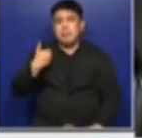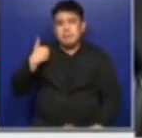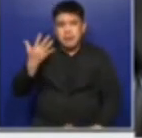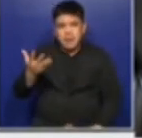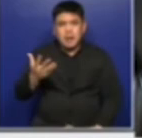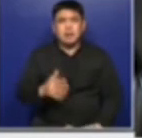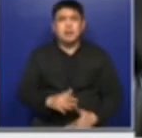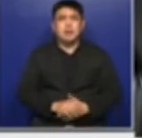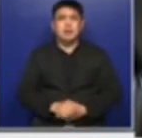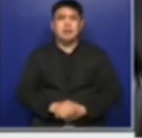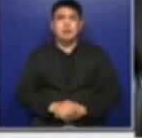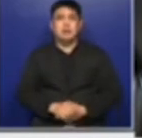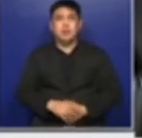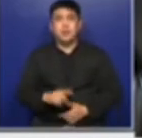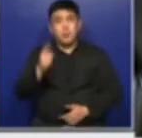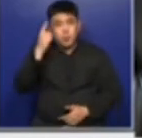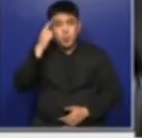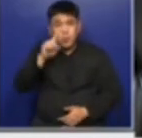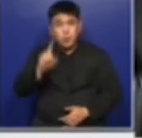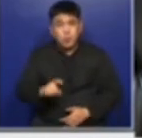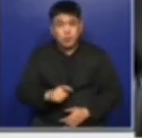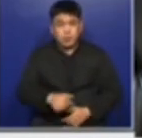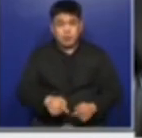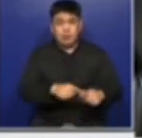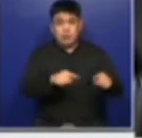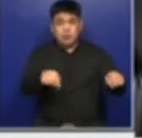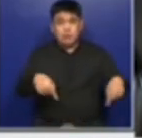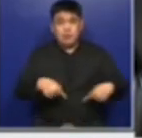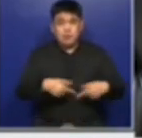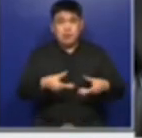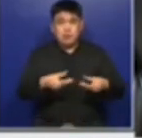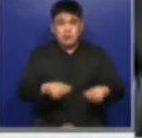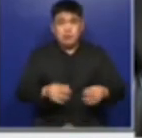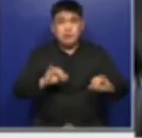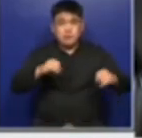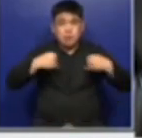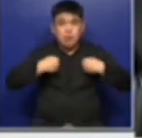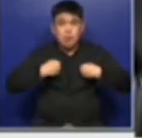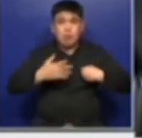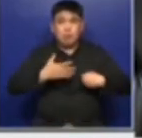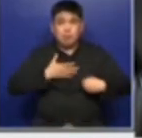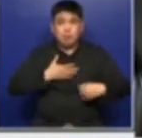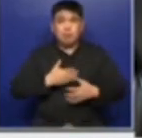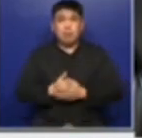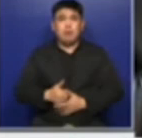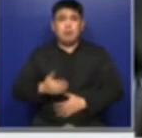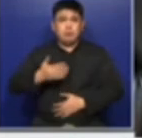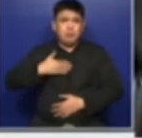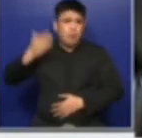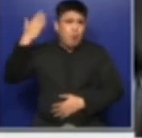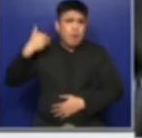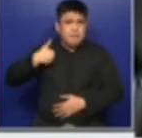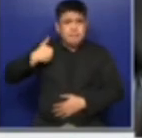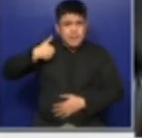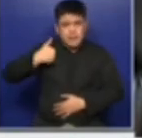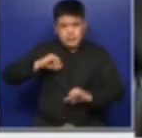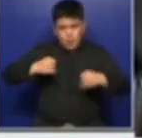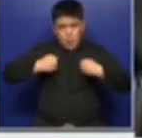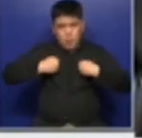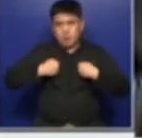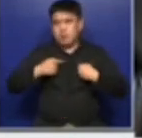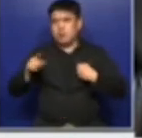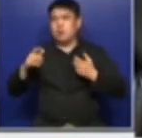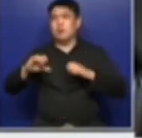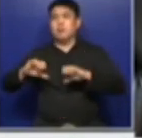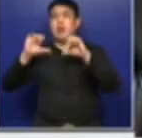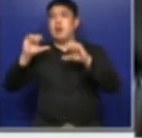ที่ดินที่เคยมีออกเอกสารสิทธิ์ในการครอบครองอยู่ๆมาวันดีคืนดีรัฐบาลประ